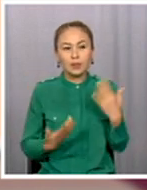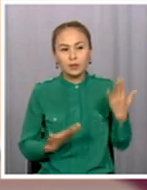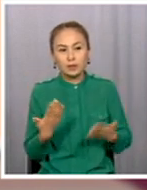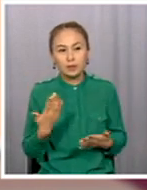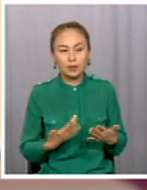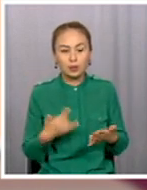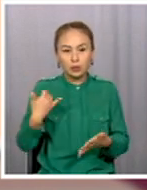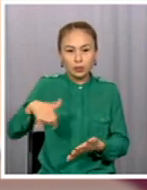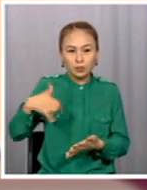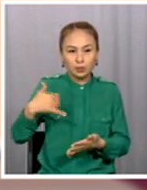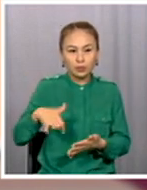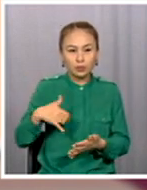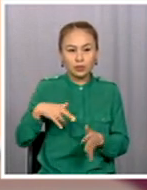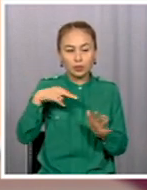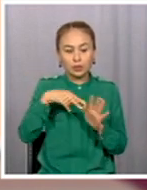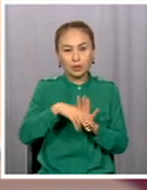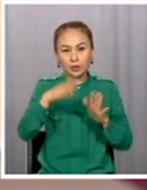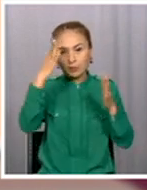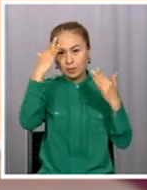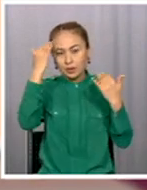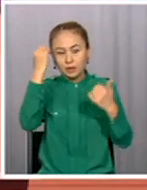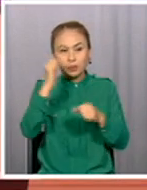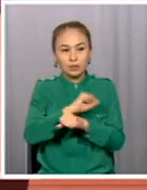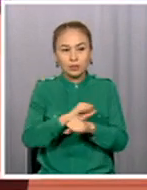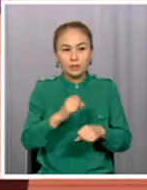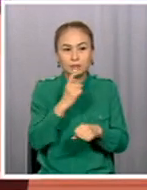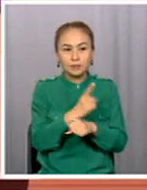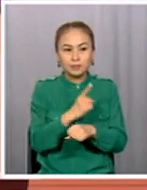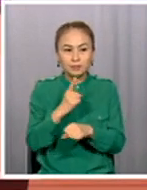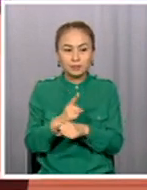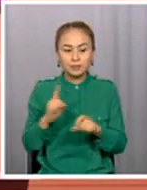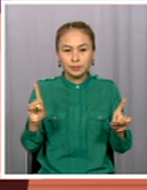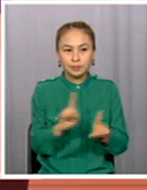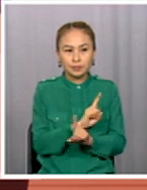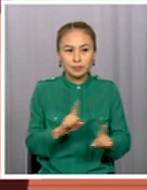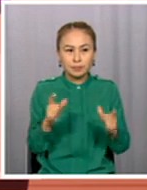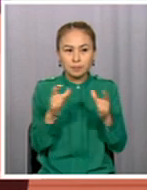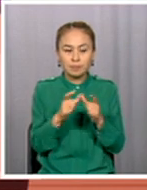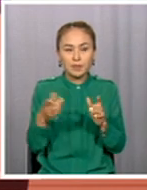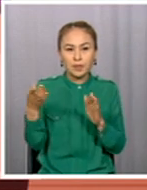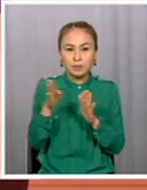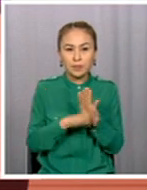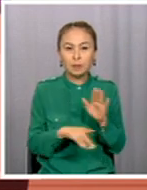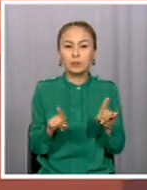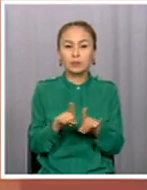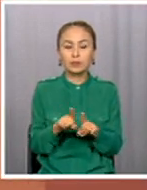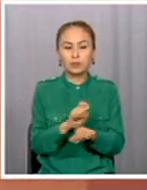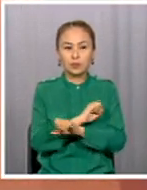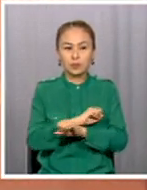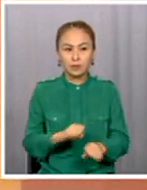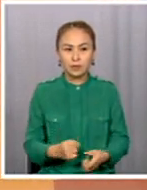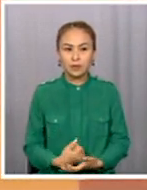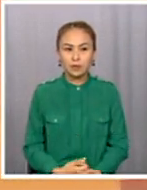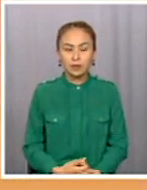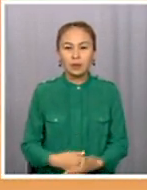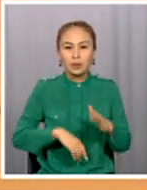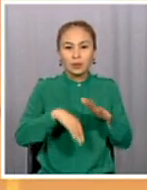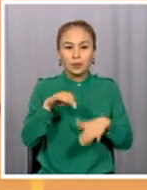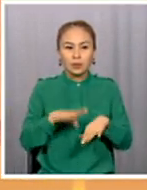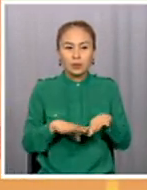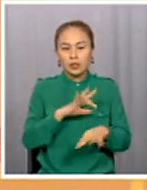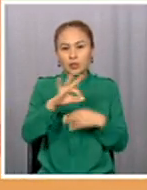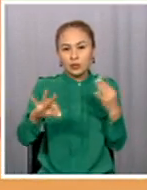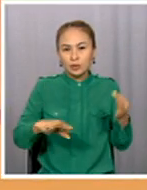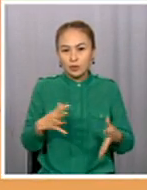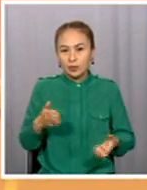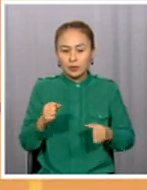үлкен сөмкелермен, бас киіммен кіруге болмайды. Мұражайға билетсіз кіруге тыйым салынады. Қолға артық зат ұстап